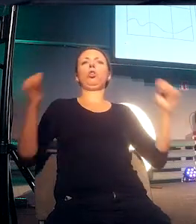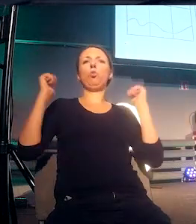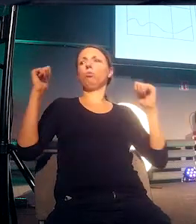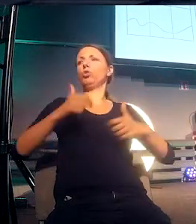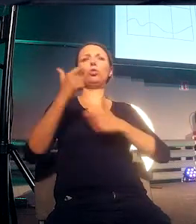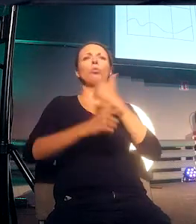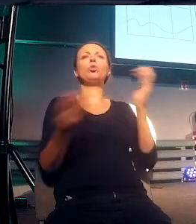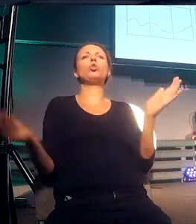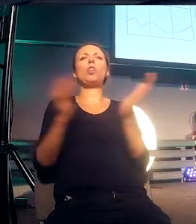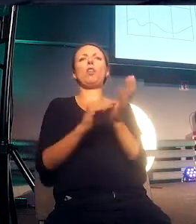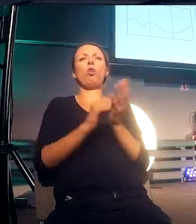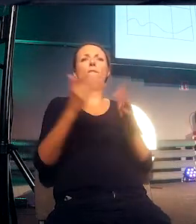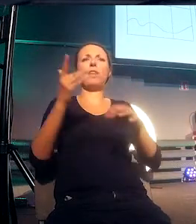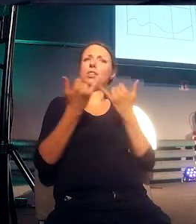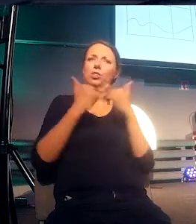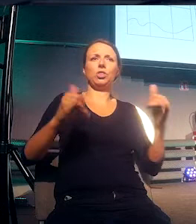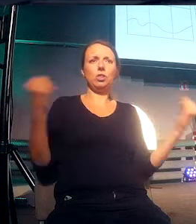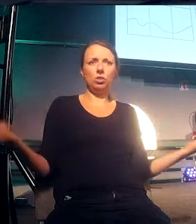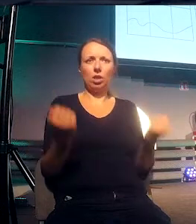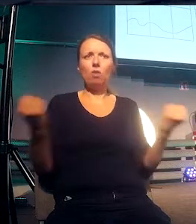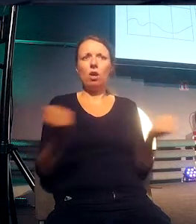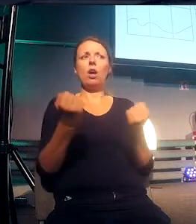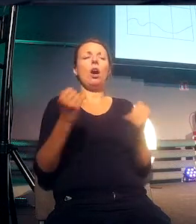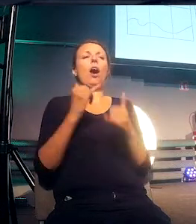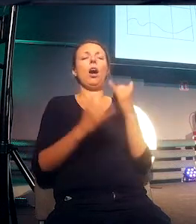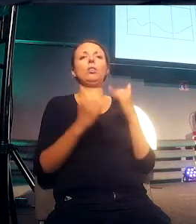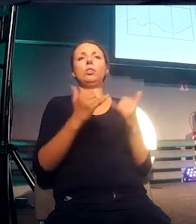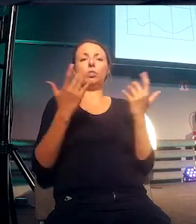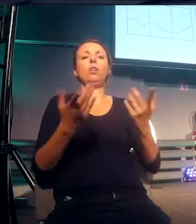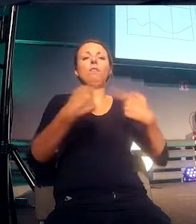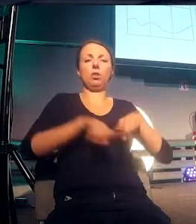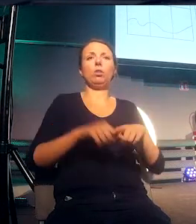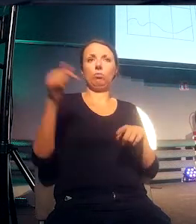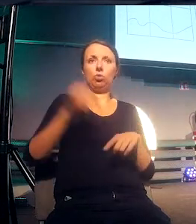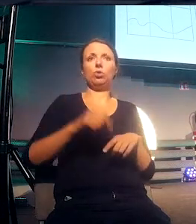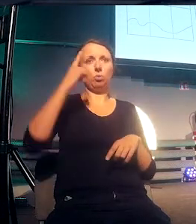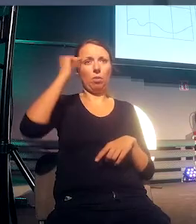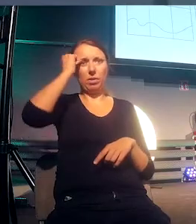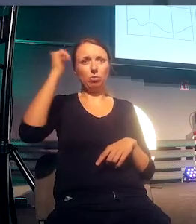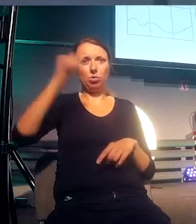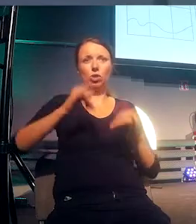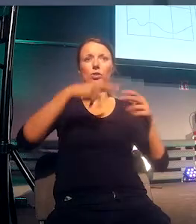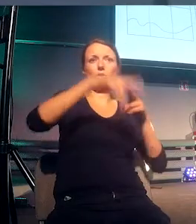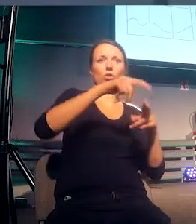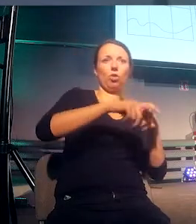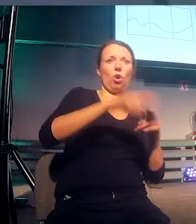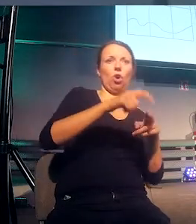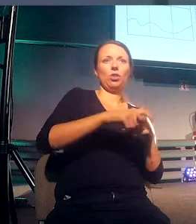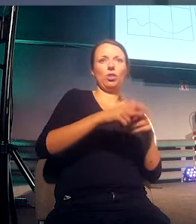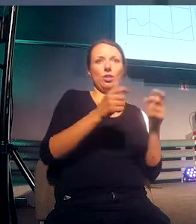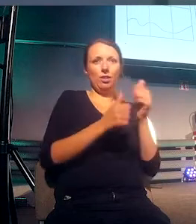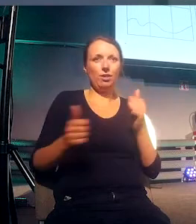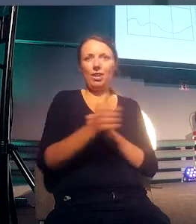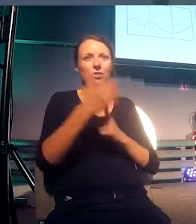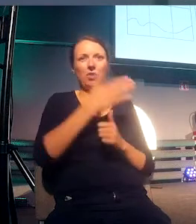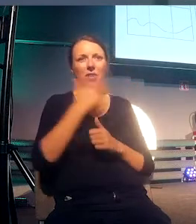akcję. Natomiast jak weźmiemy silnik z motoru i włożymy go do konia, to koń nie pojedzie szybciej. To nie będzie koń